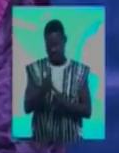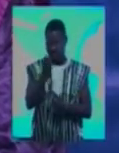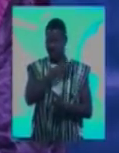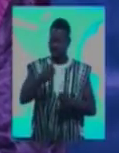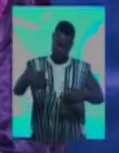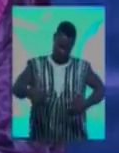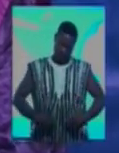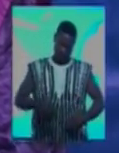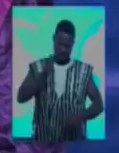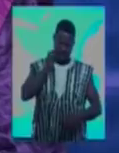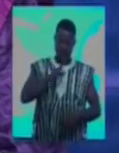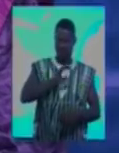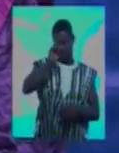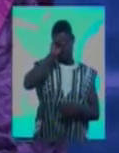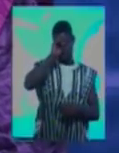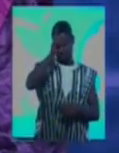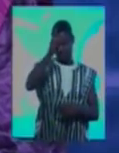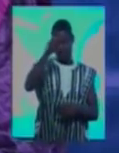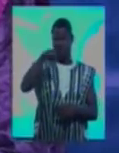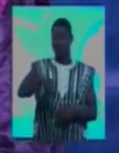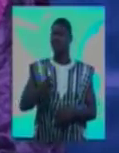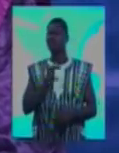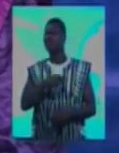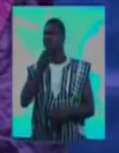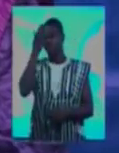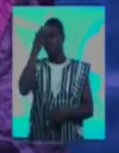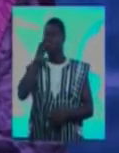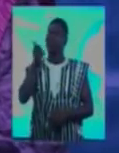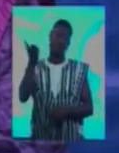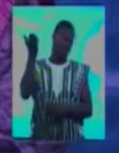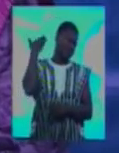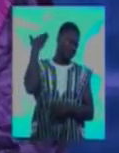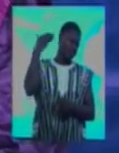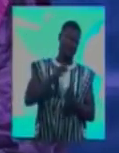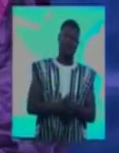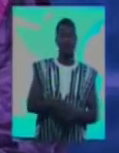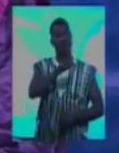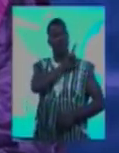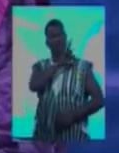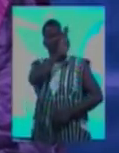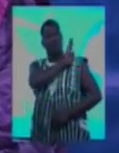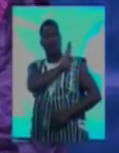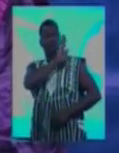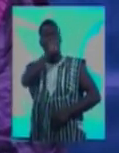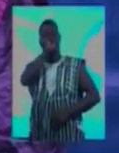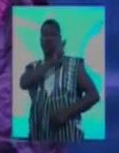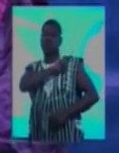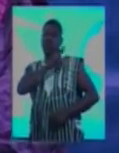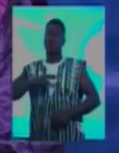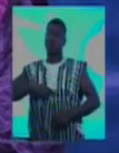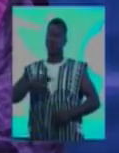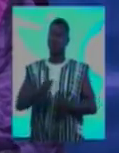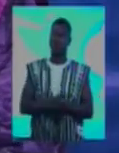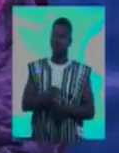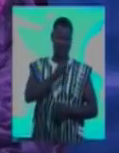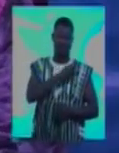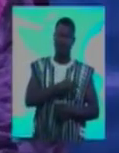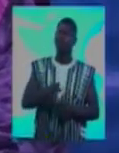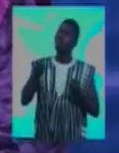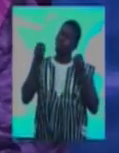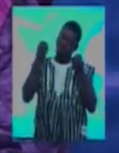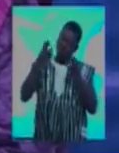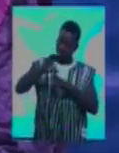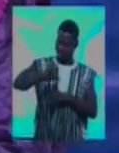talent, hein, qu'on ne connaissait pas toujours, Pissi, Bansé, Rukieta, Rwamba et